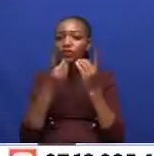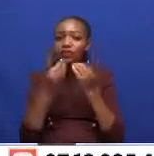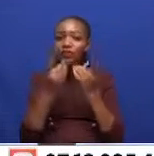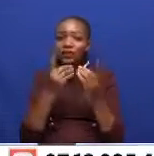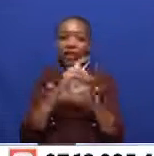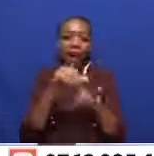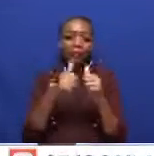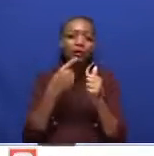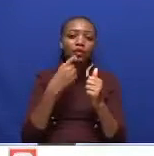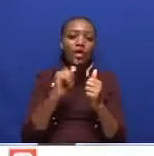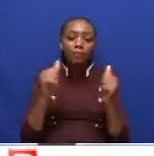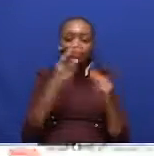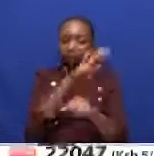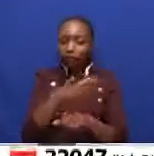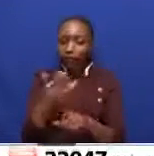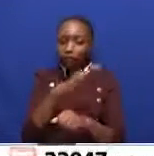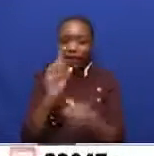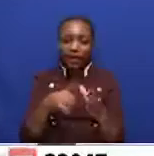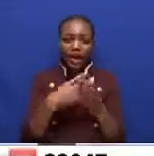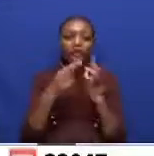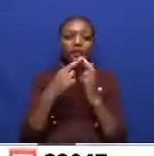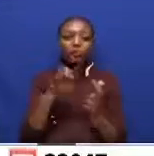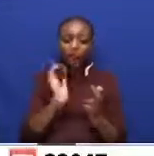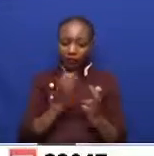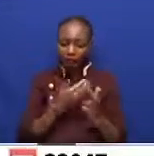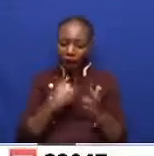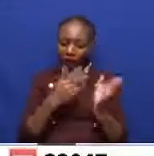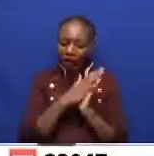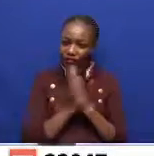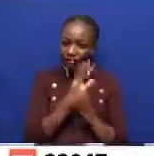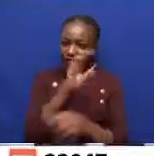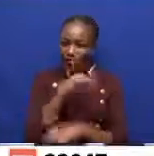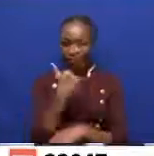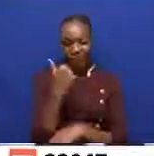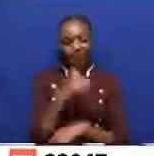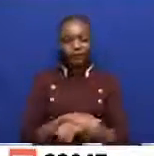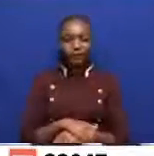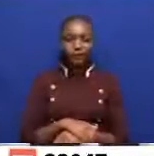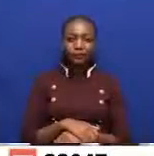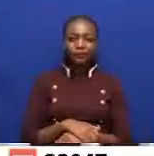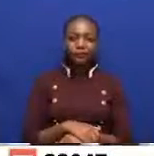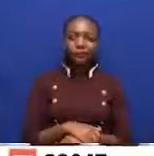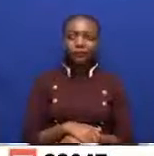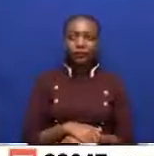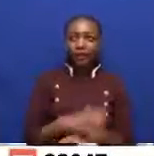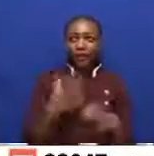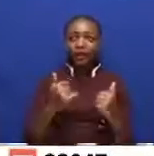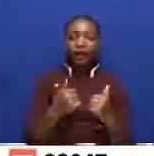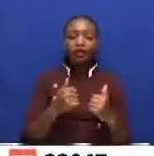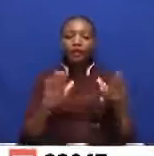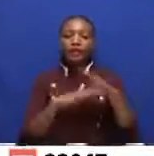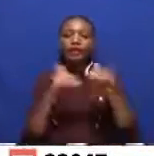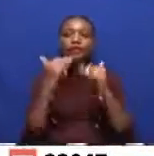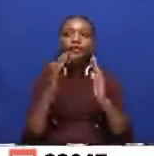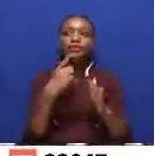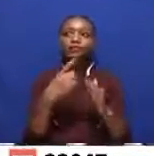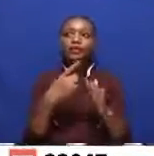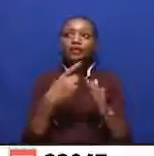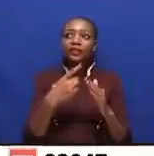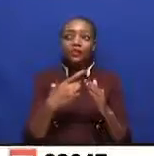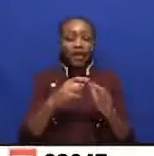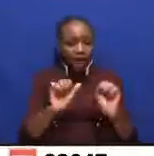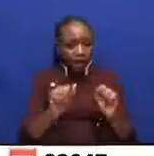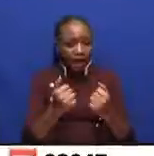bungeni, kama anavyoarifu mwanahabari wetu Mike Kagungo. Wamusai anasema hili limetokana na shinikizo